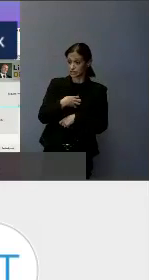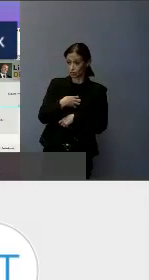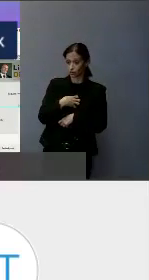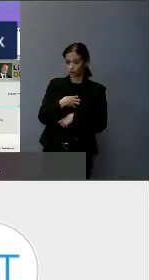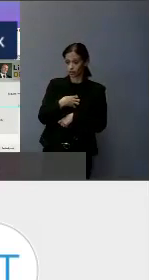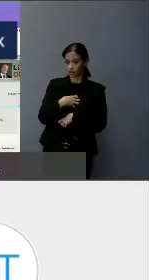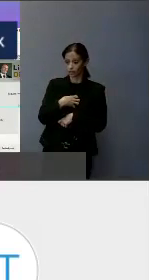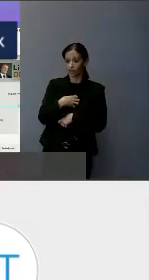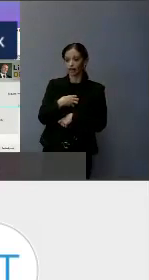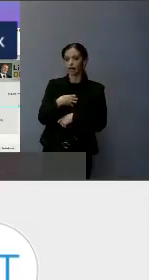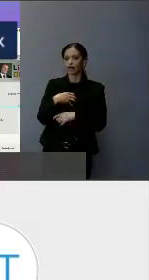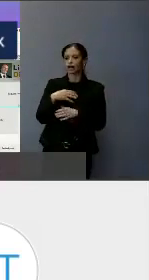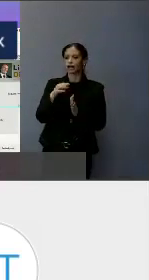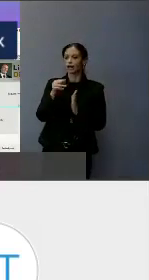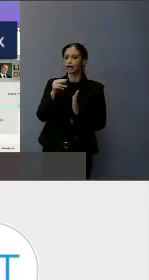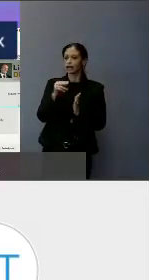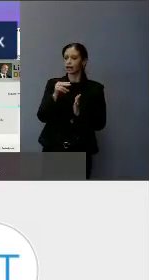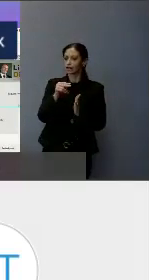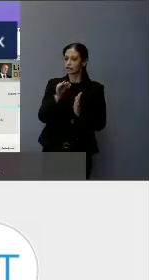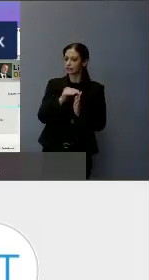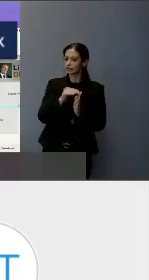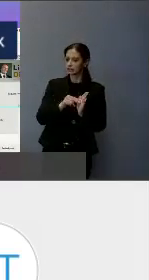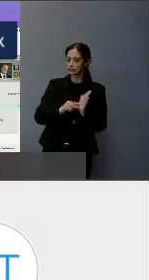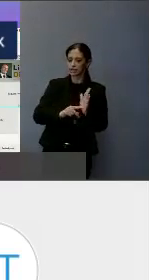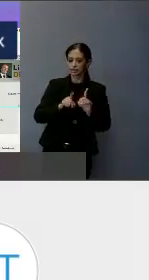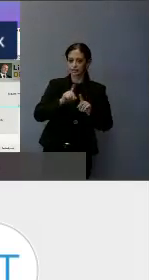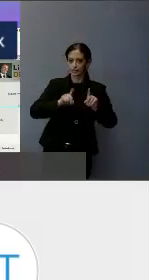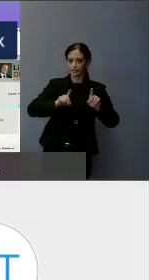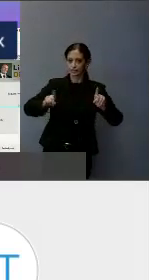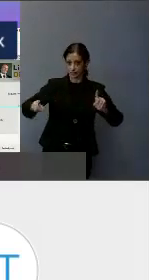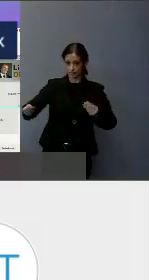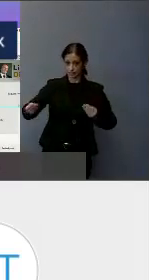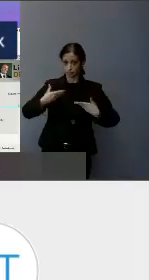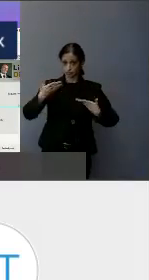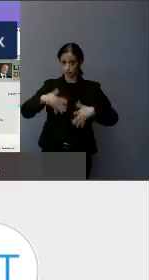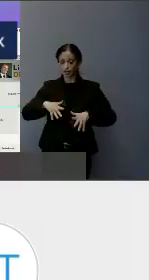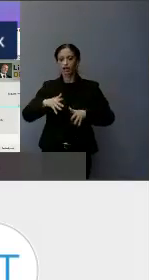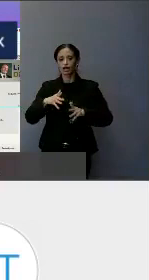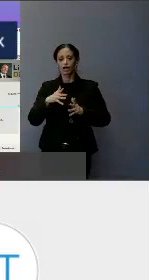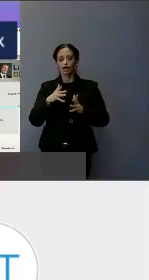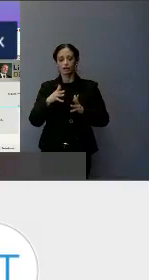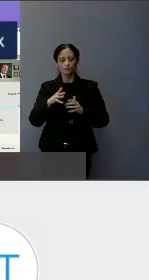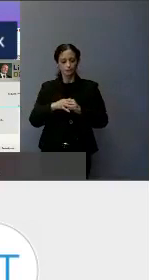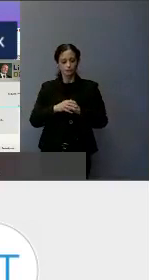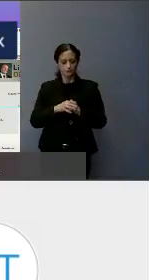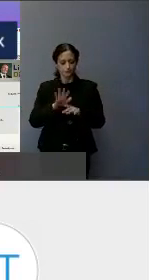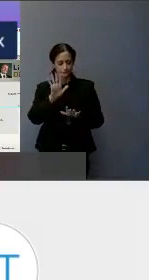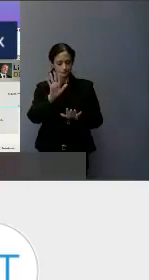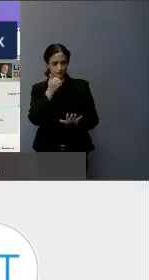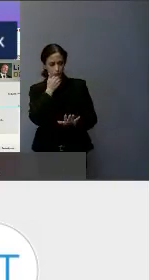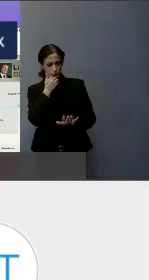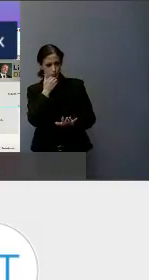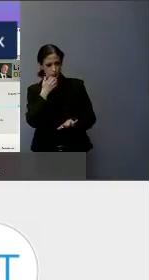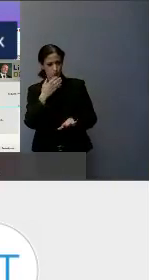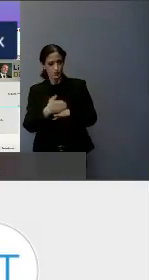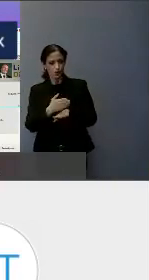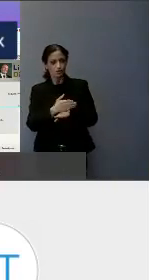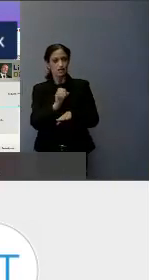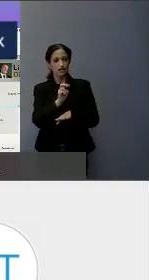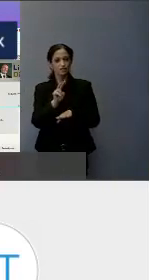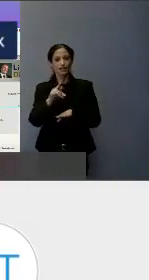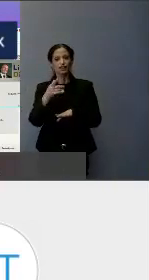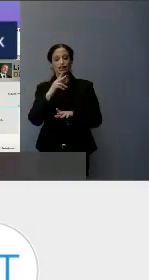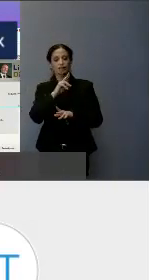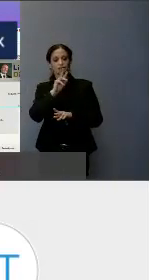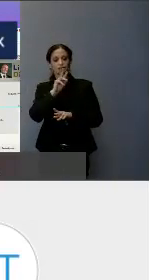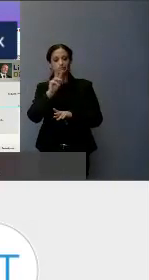dati statistici che ha fornito che da un lato testimoniano l'intensificazione della trasgressiva consigliere niente prima di dare la parola per la replica